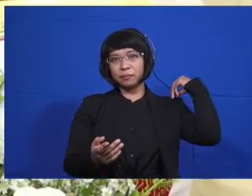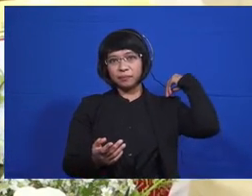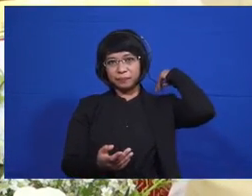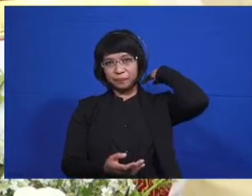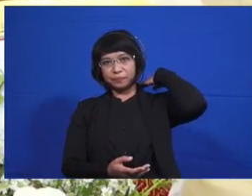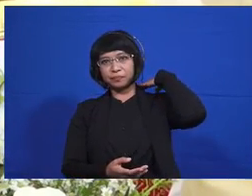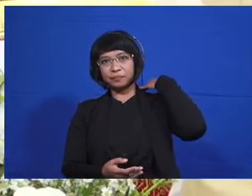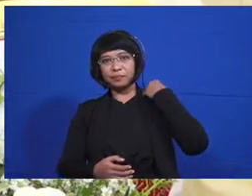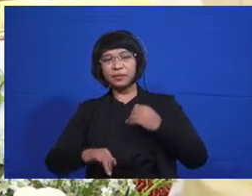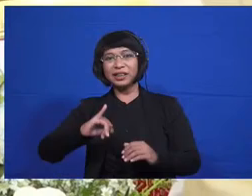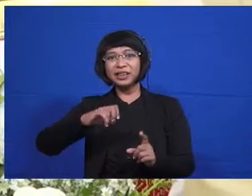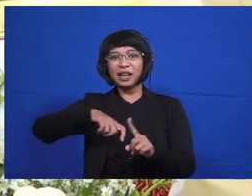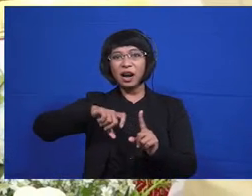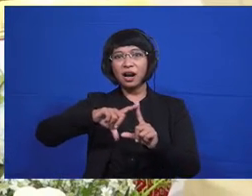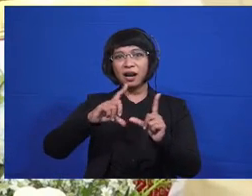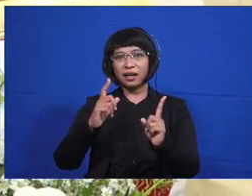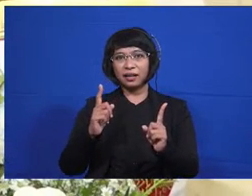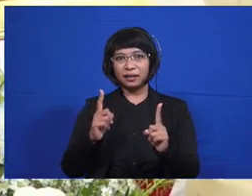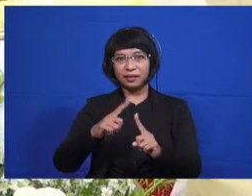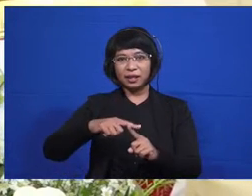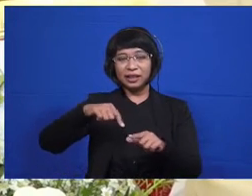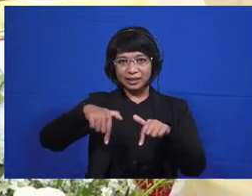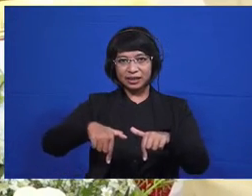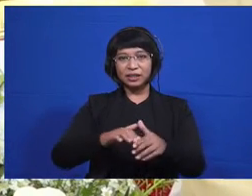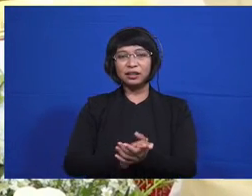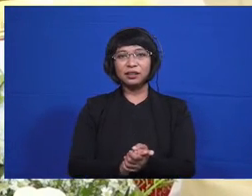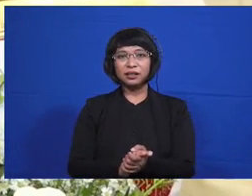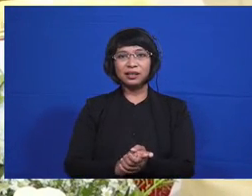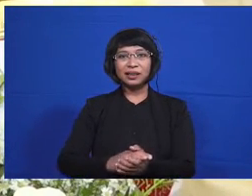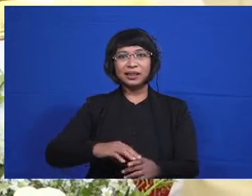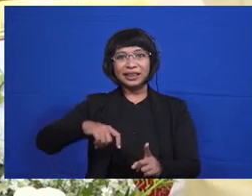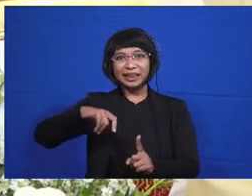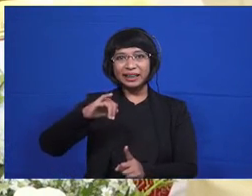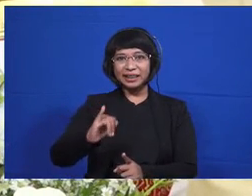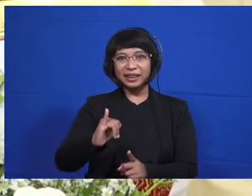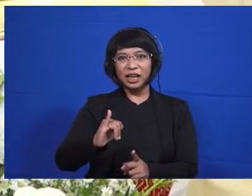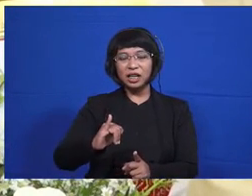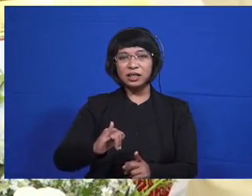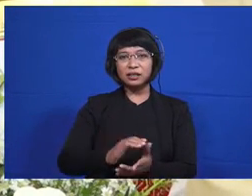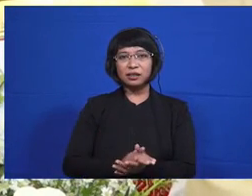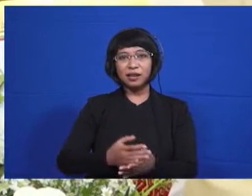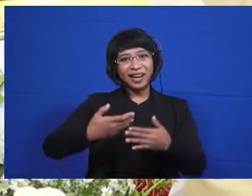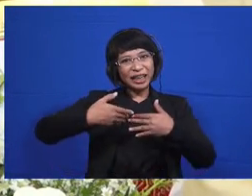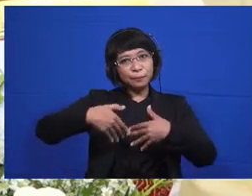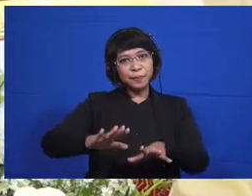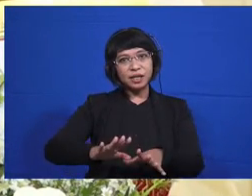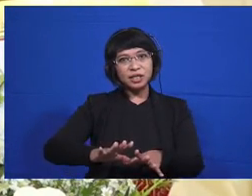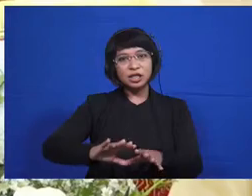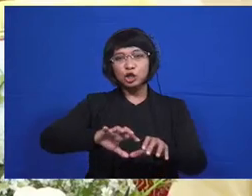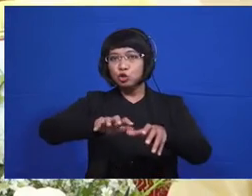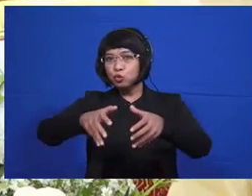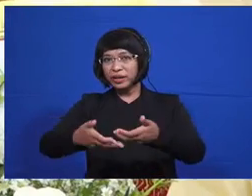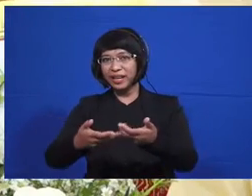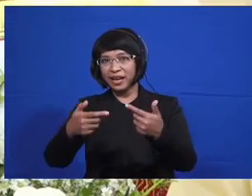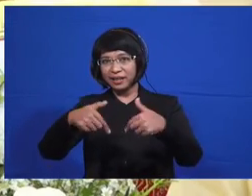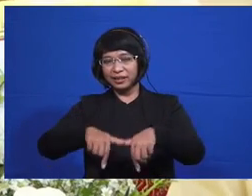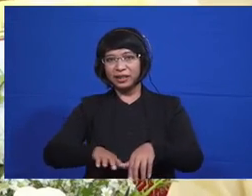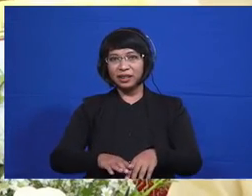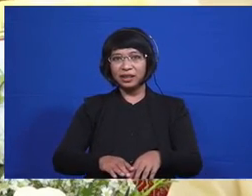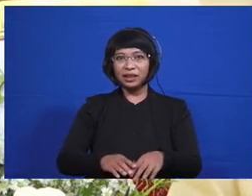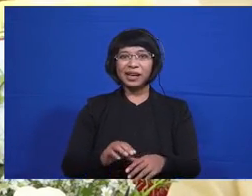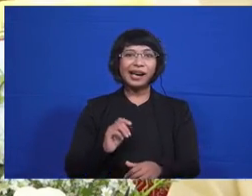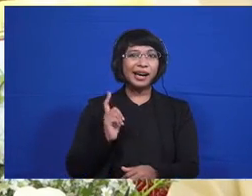akan terikat di surga, dan apa yang kau lepaskan di dunia ini akan